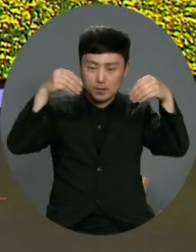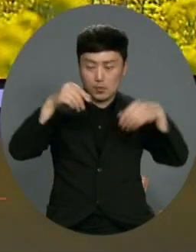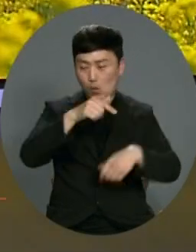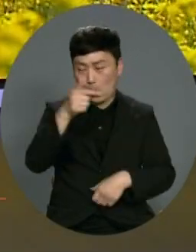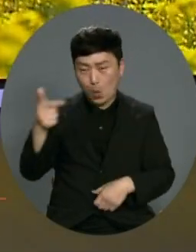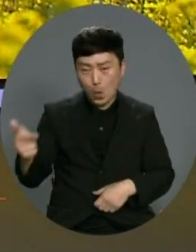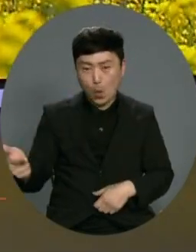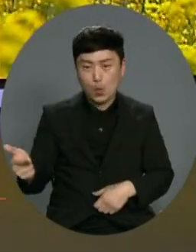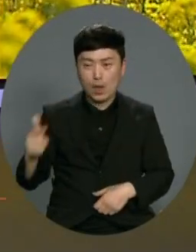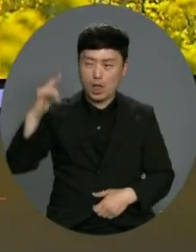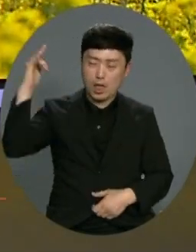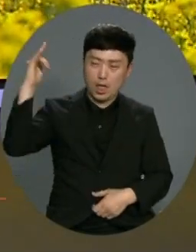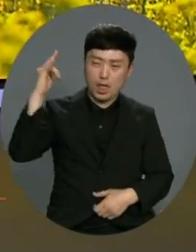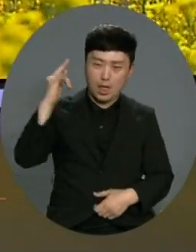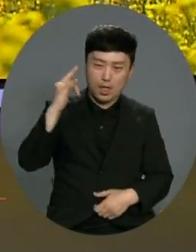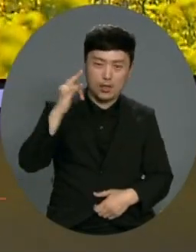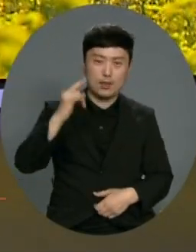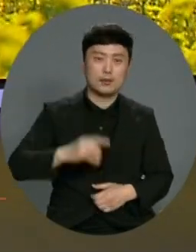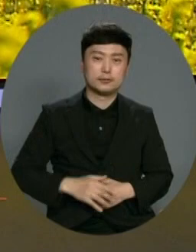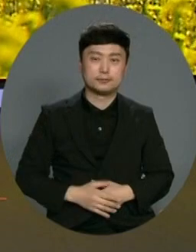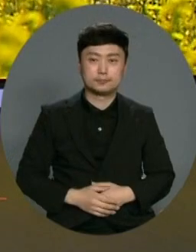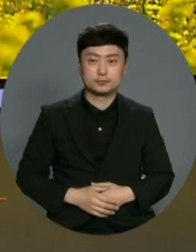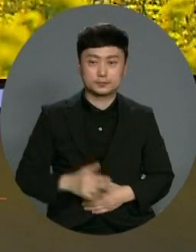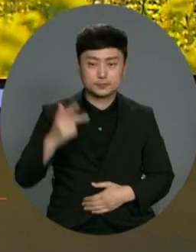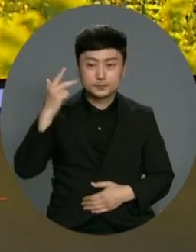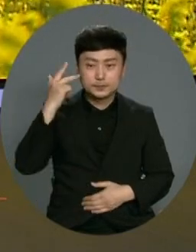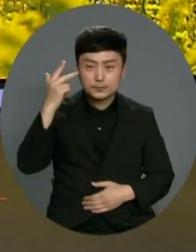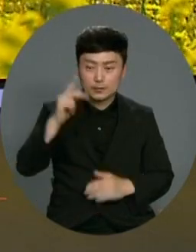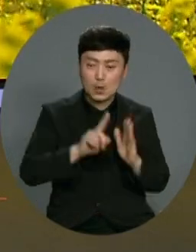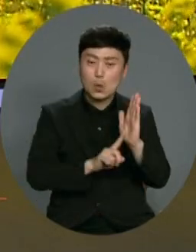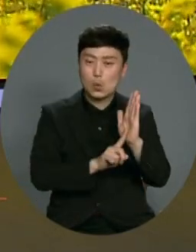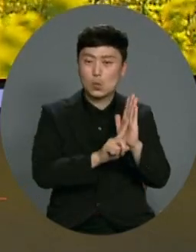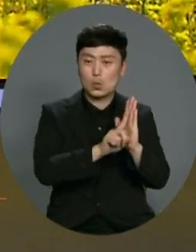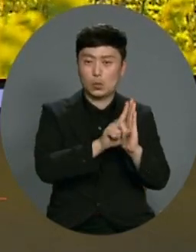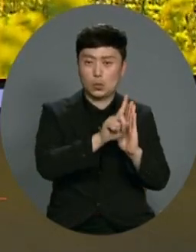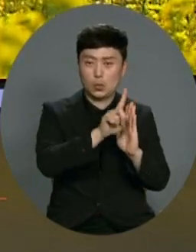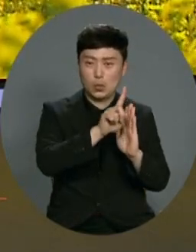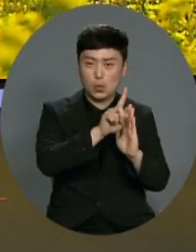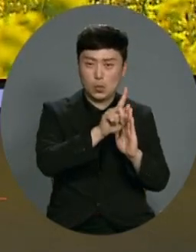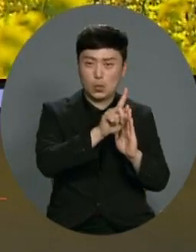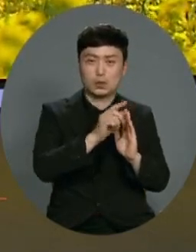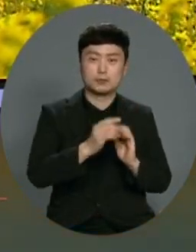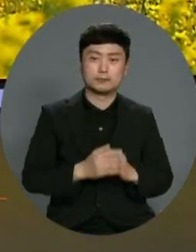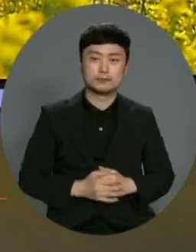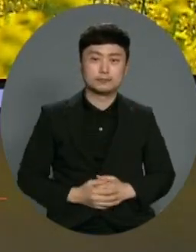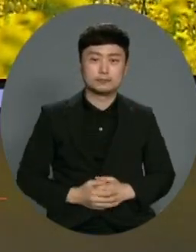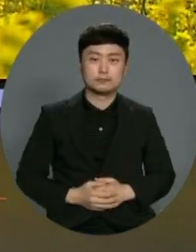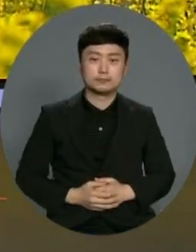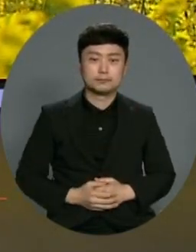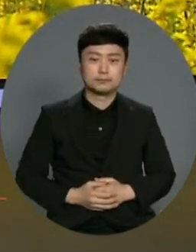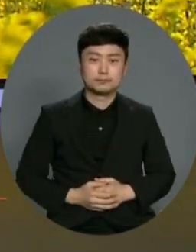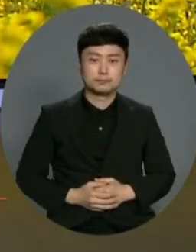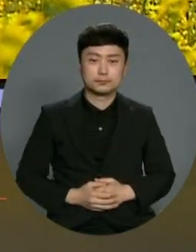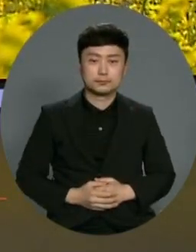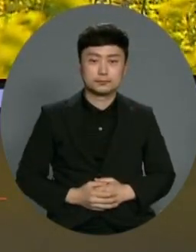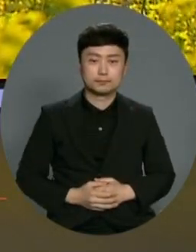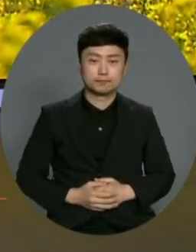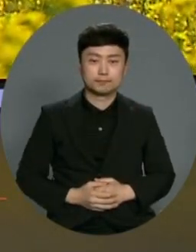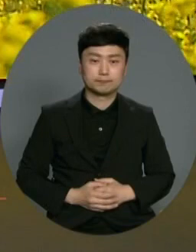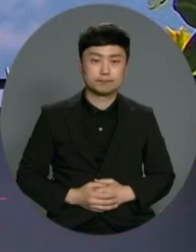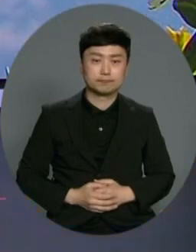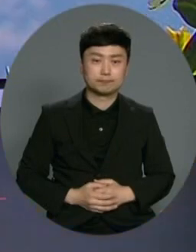오후부터 차차 맑아지겠습니다 다음주도 기온은 계속 오름세 보이며 일교차가 크겠습니다 주말 날씨